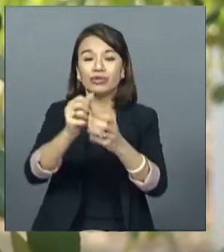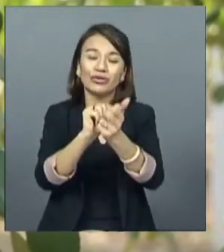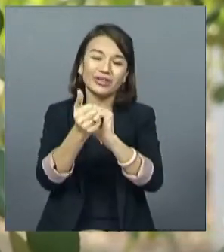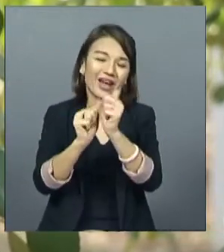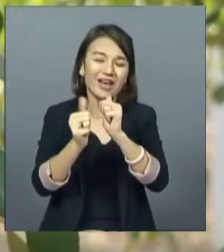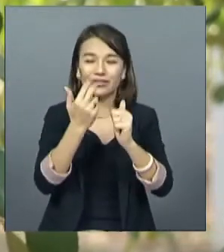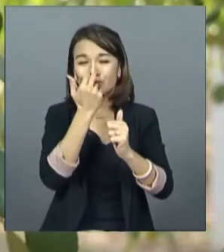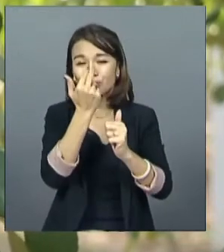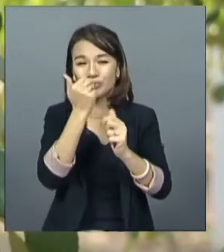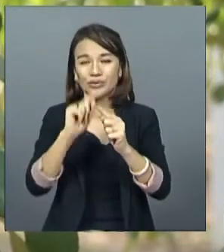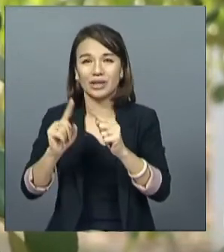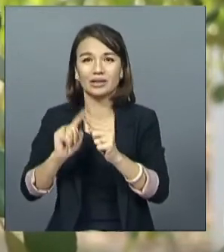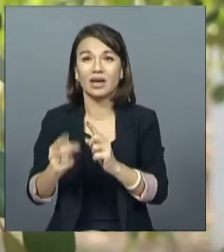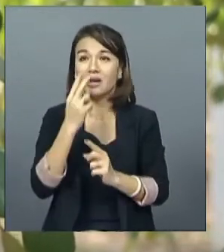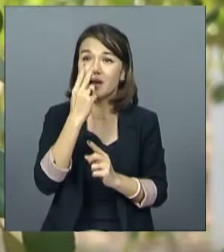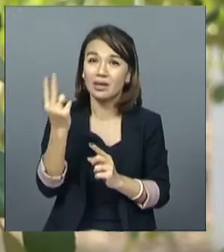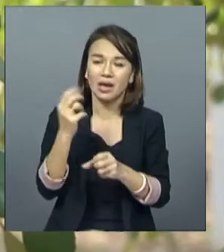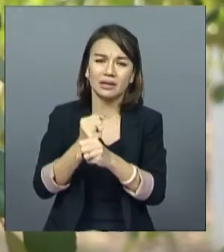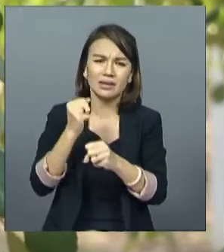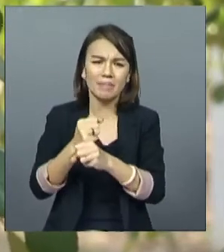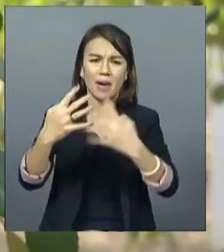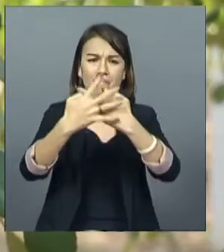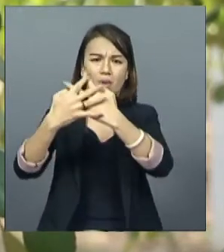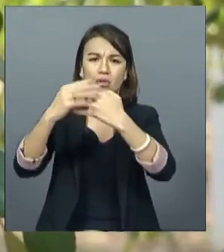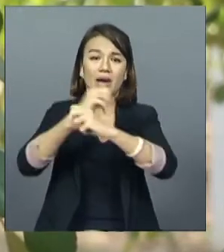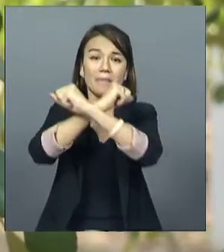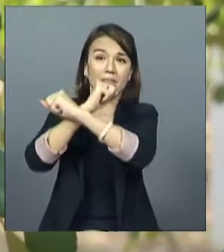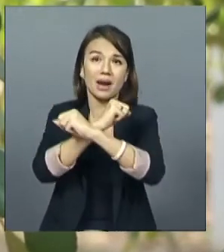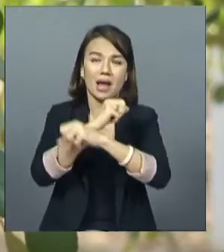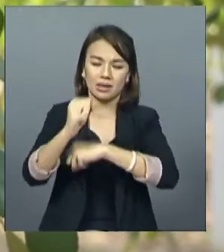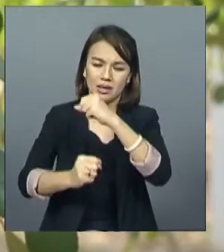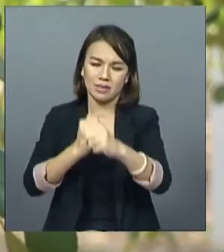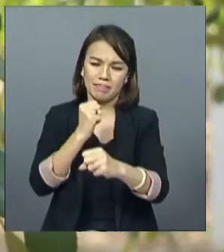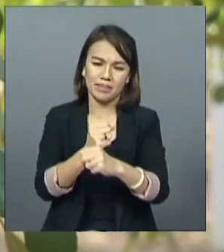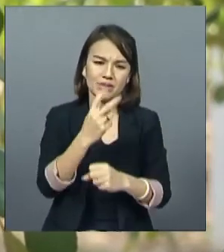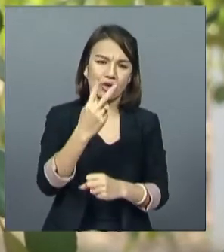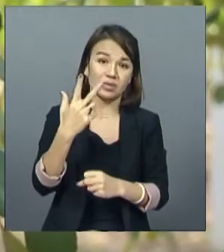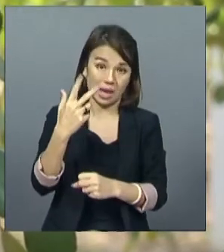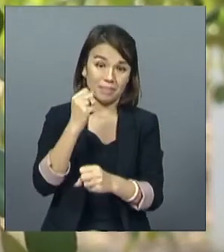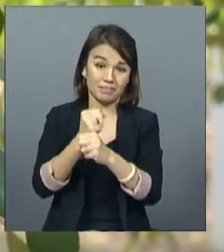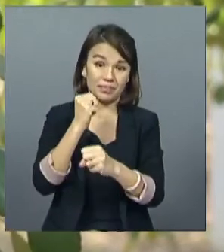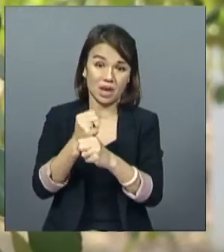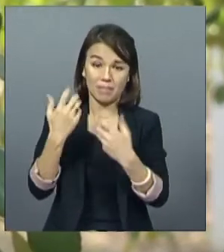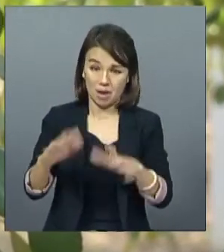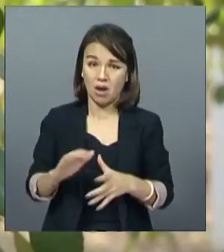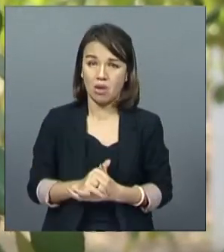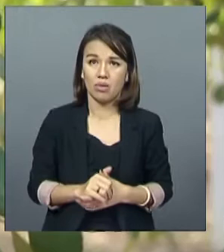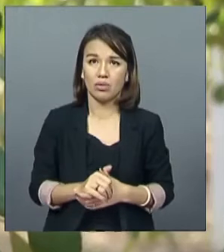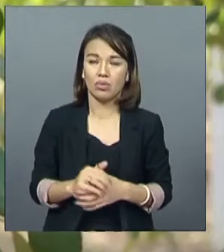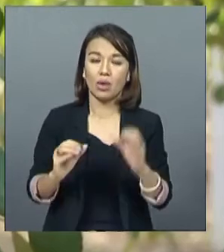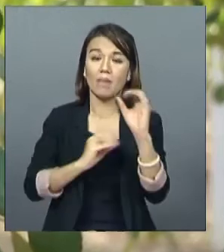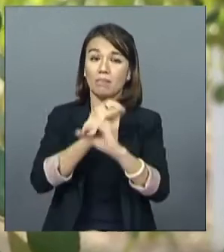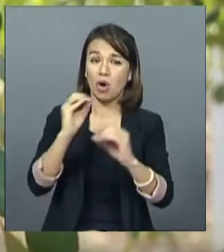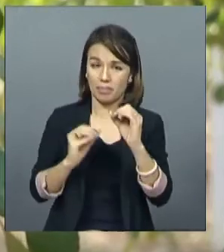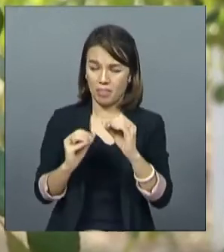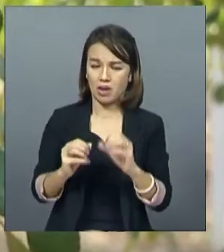าเห็นสวนพุทรากลางมุ้งซึ่งพวกเราทำได้ประมาณ 2-3 ปีนะคะที่เราเน้นเรื่องของความปลอดภัยในเรื่องของการบ